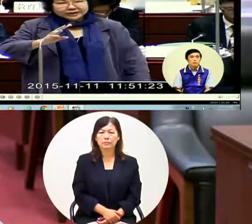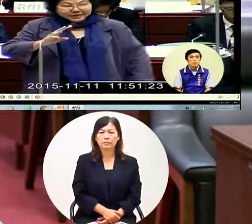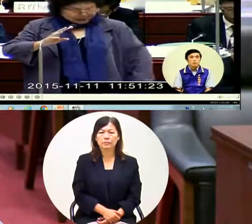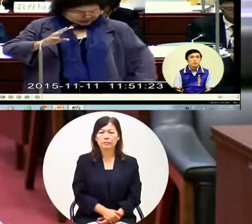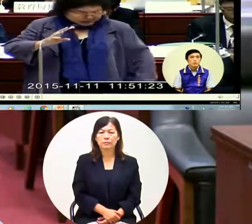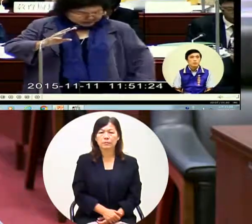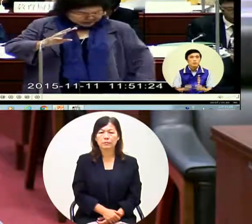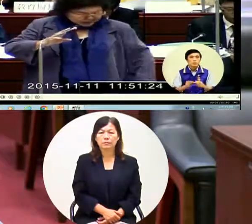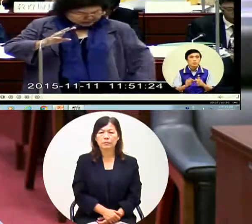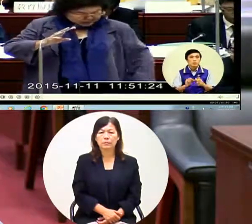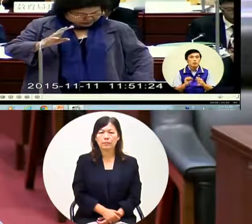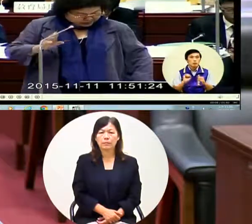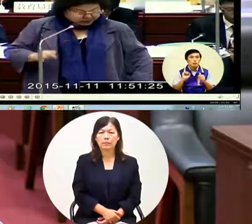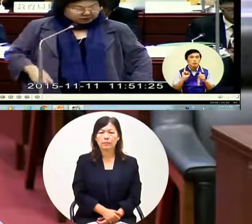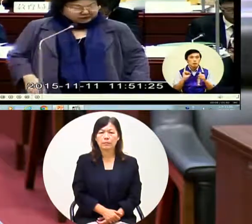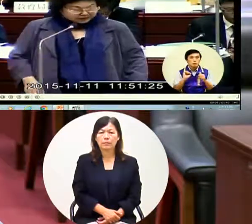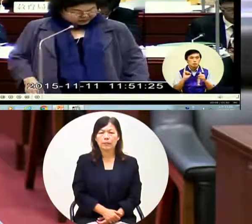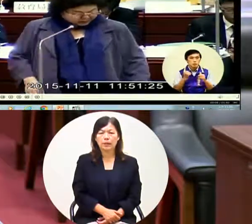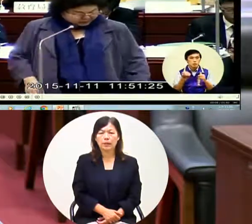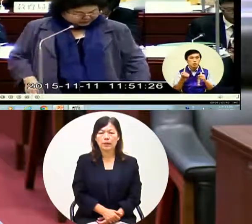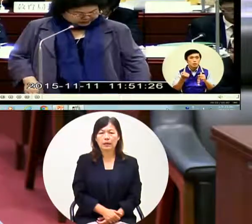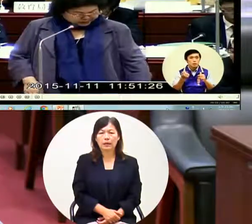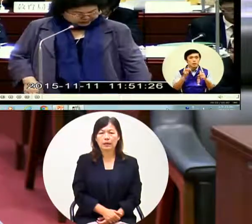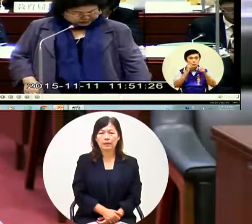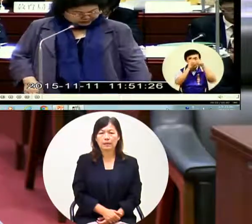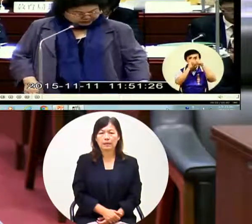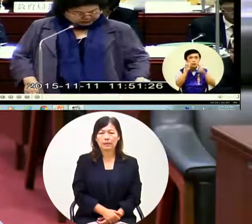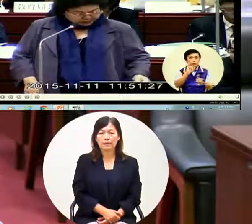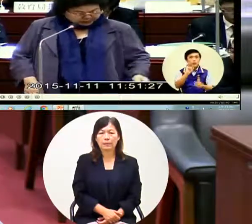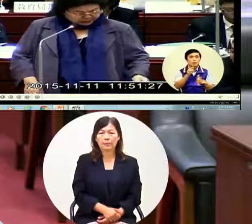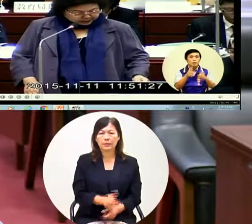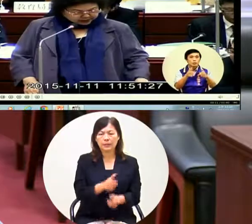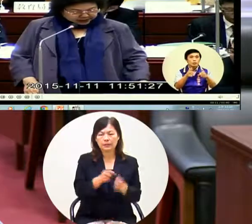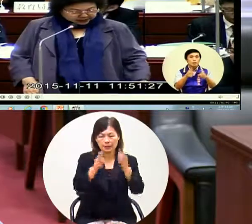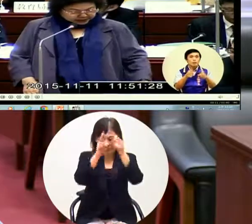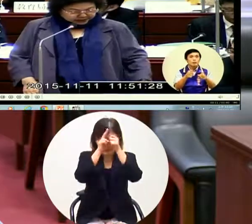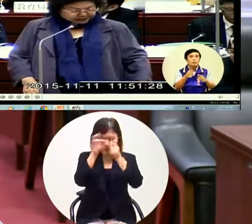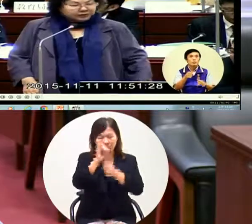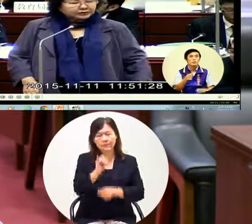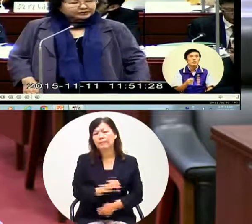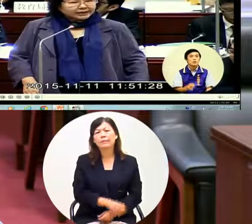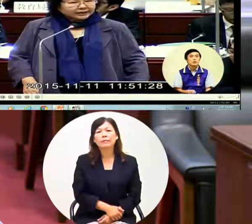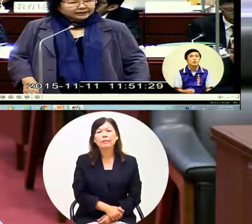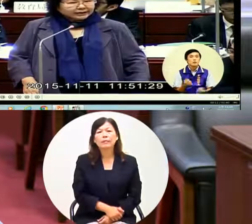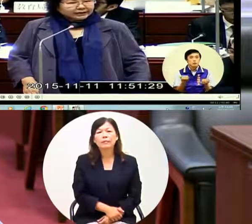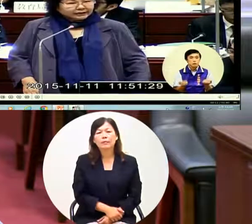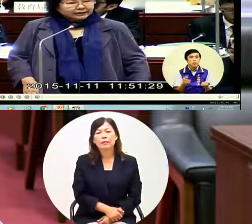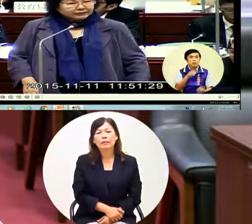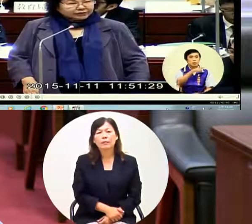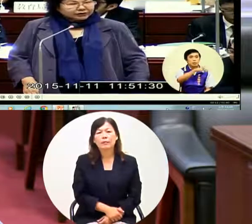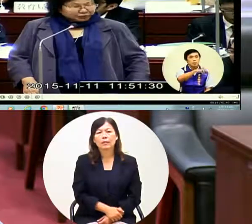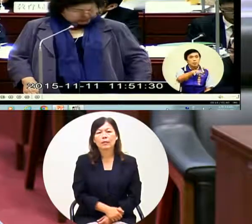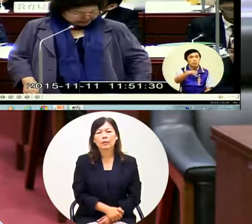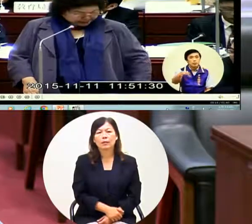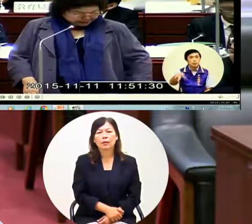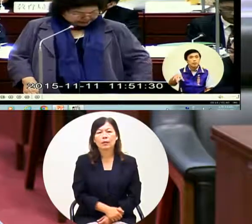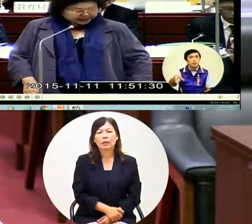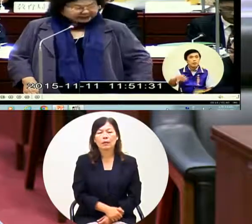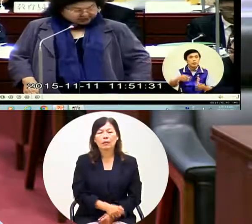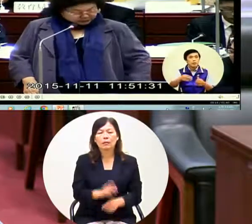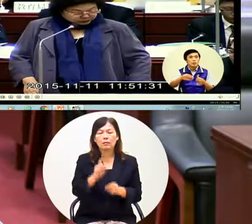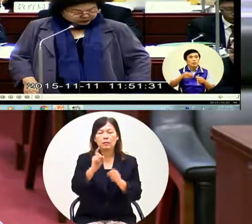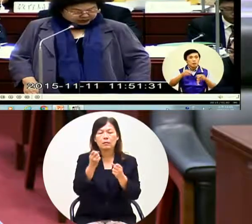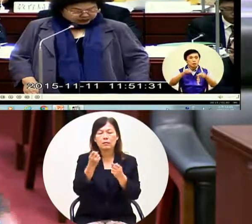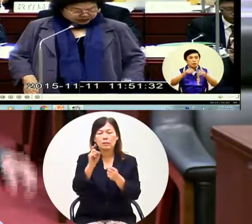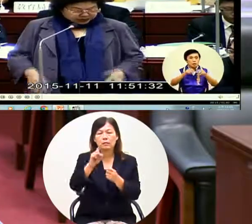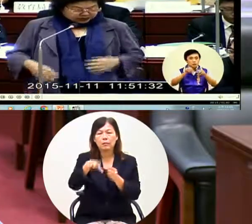多谢。多谢柯议员吼，当然，伫咱什么所在欠少迄个停